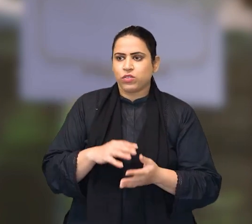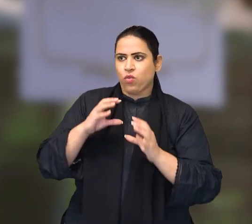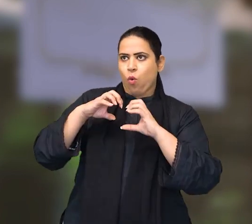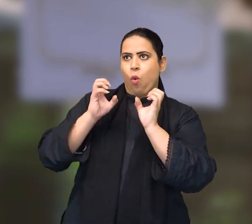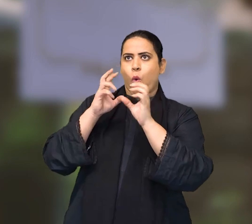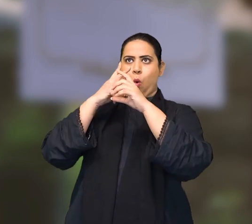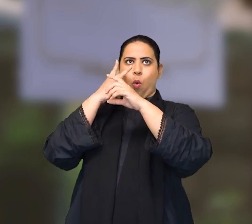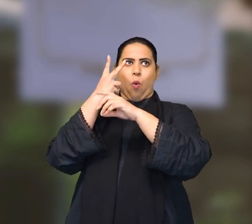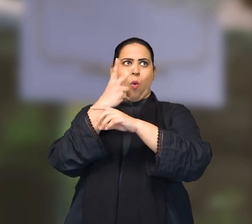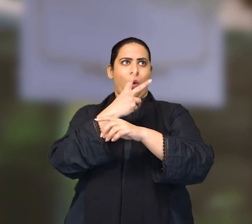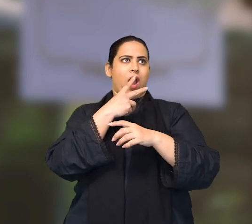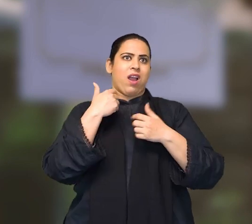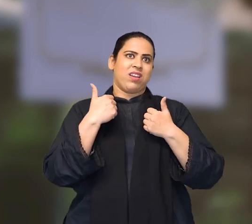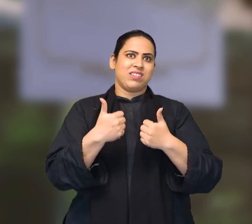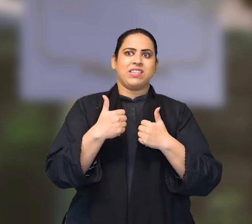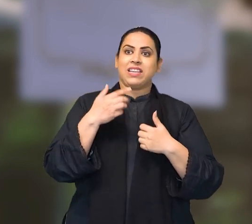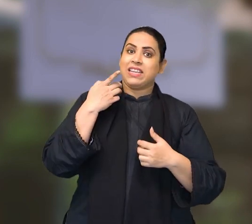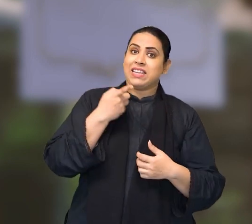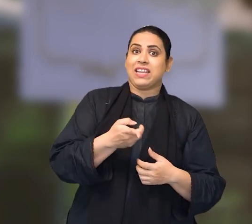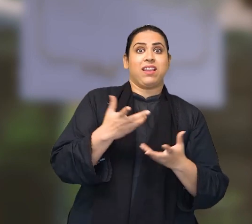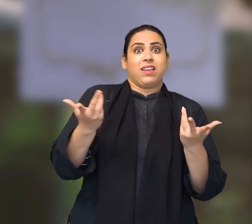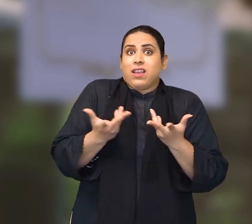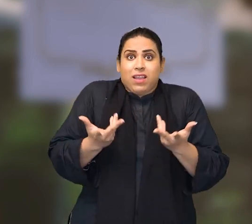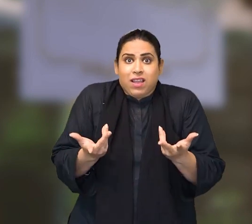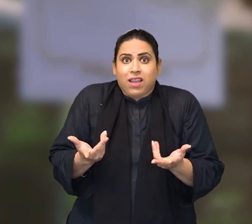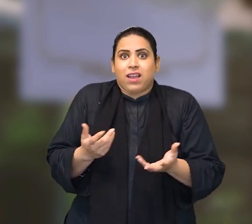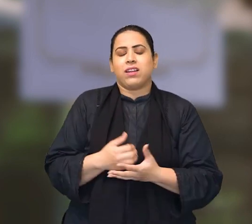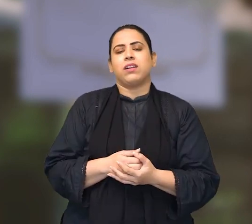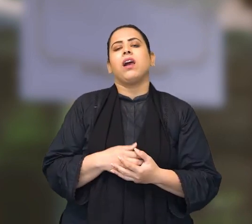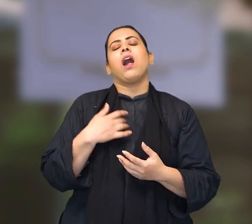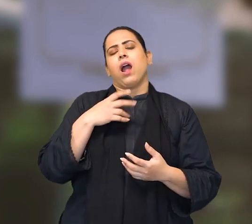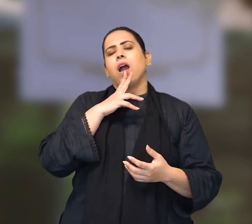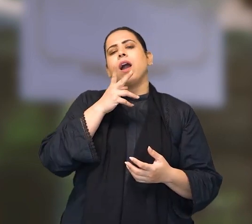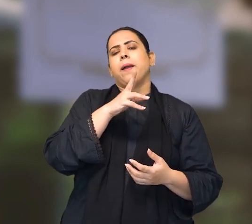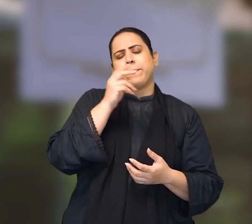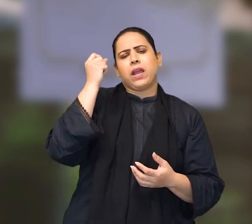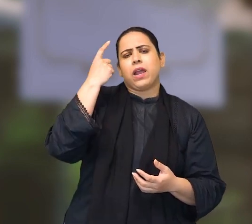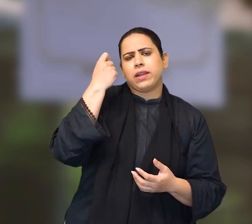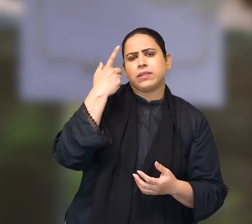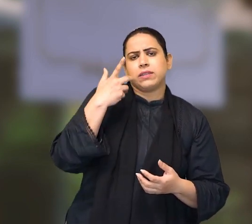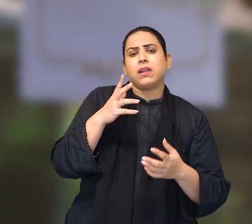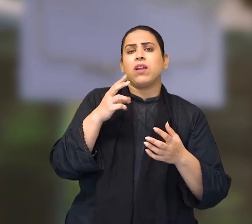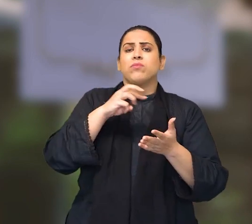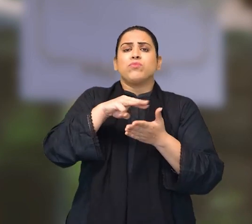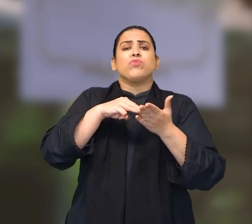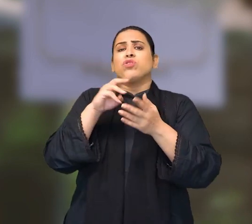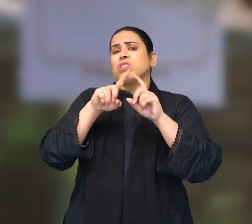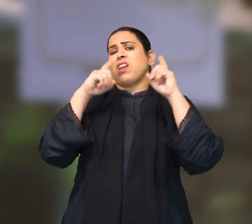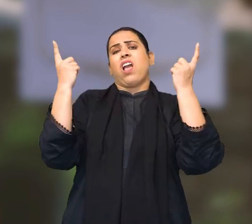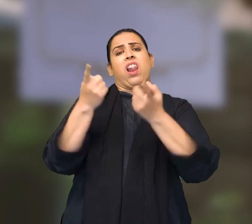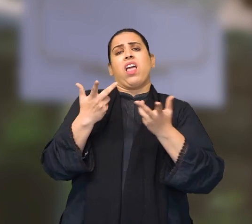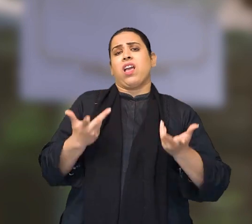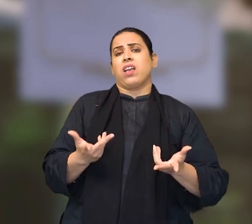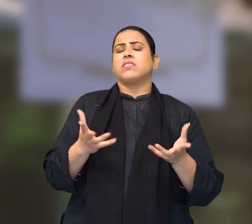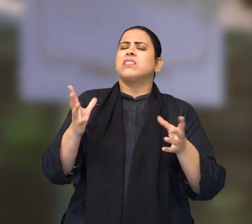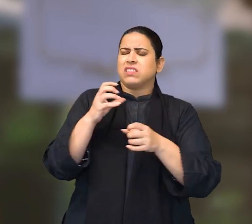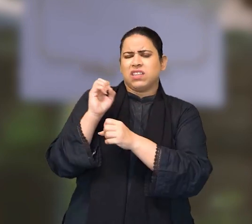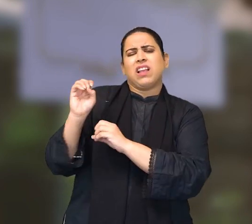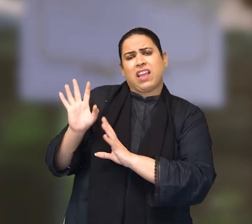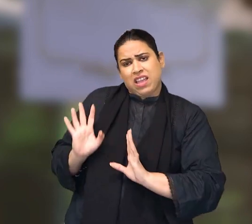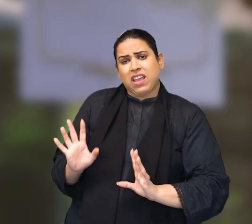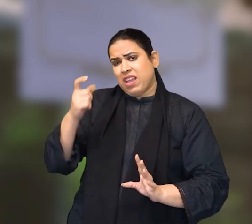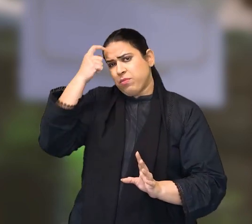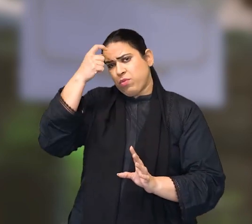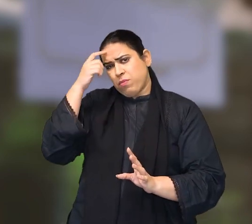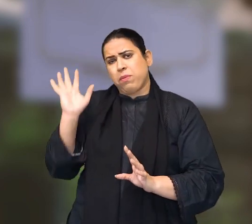लाइक एक्स्ट्रा एंड लाइक फुल ऑन इस तरह की चीज़ें कि आप कहते हैं यार ये क्या हो रहा है. आई मीन अंडरस्टैंडिंग मुल्क के हालात